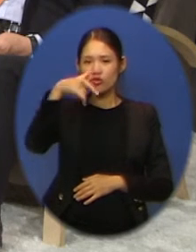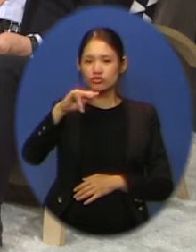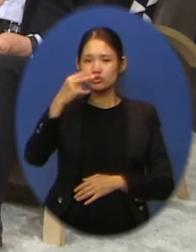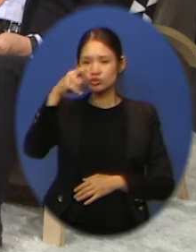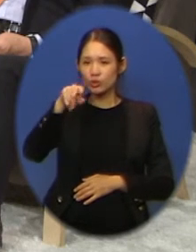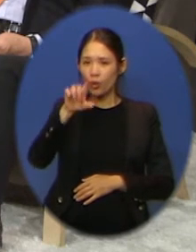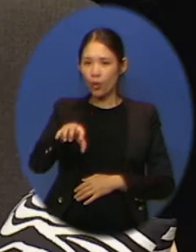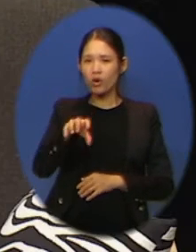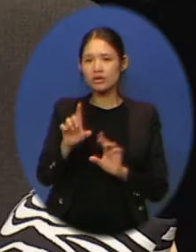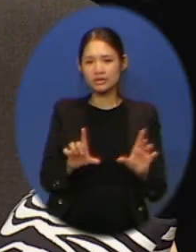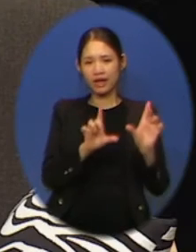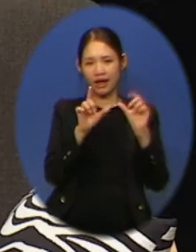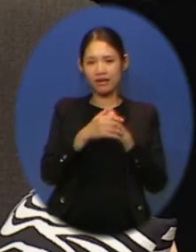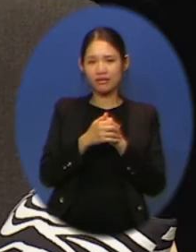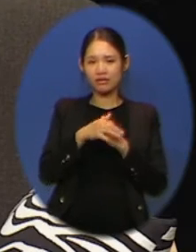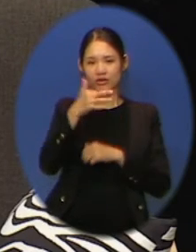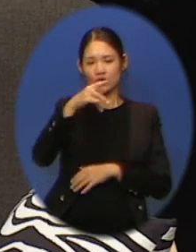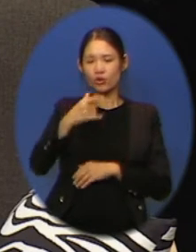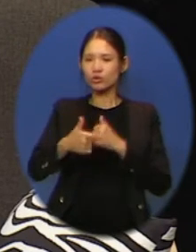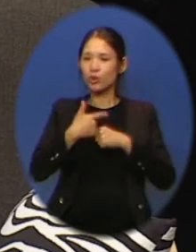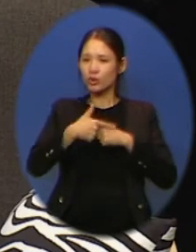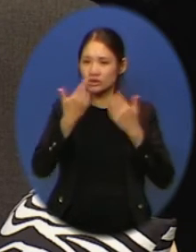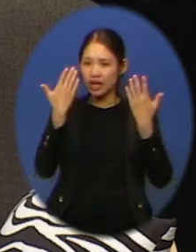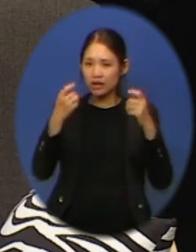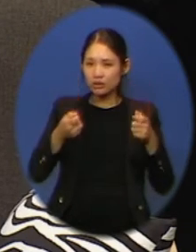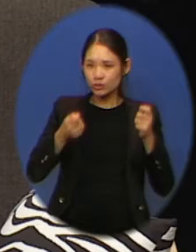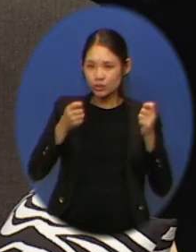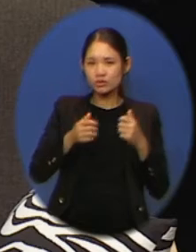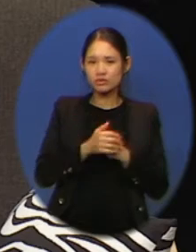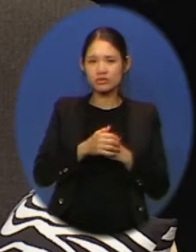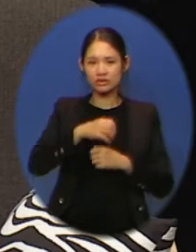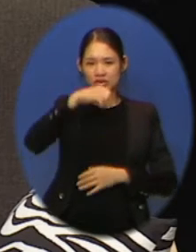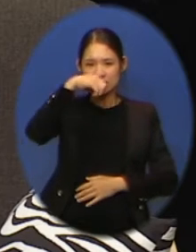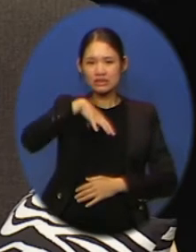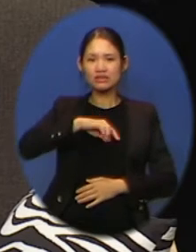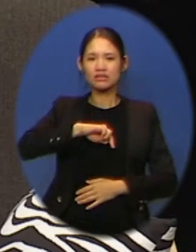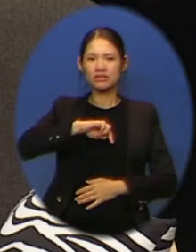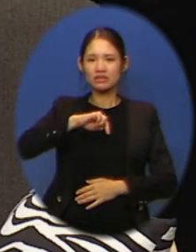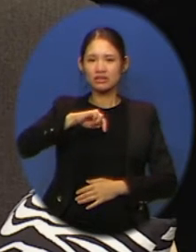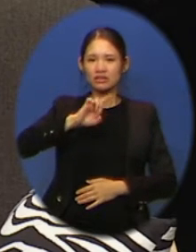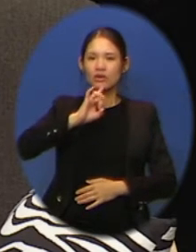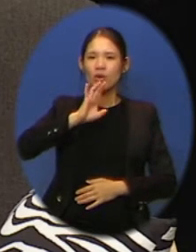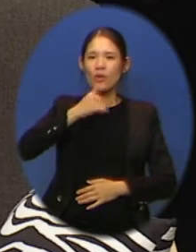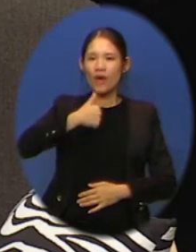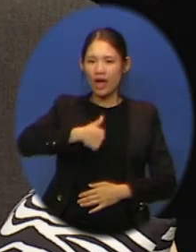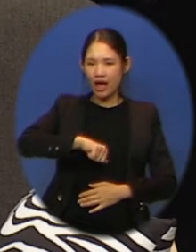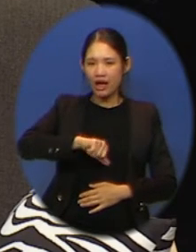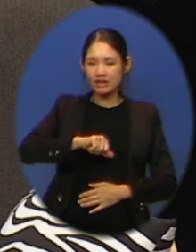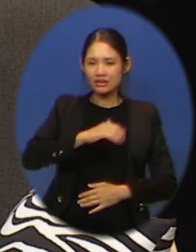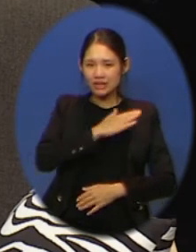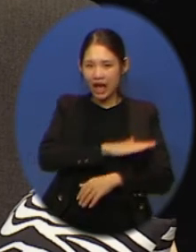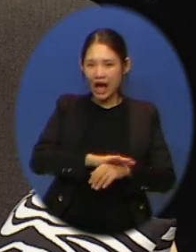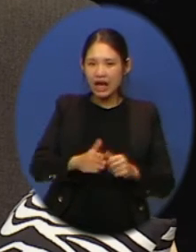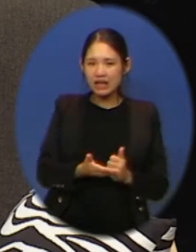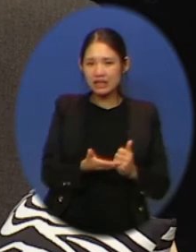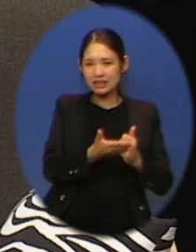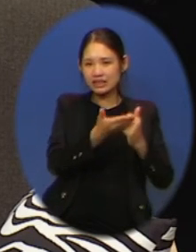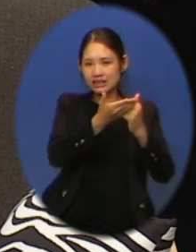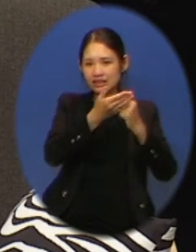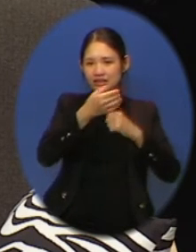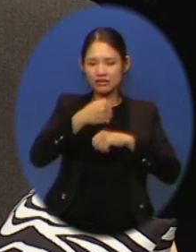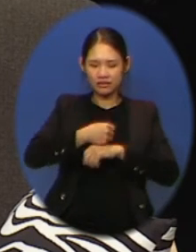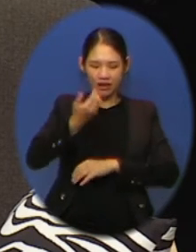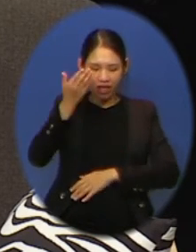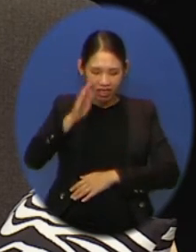청와대에. 그냥 독자라 고의 자라갖고는 이제 잘못해서 뭐 취미나 주러